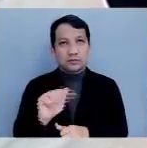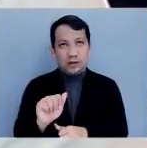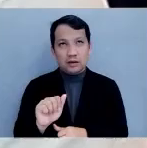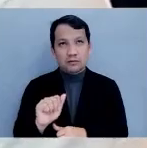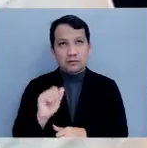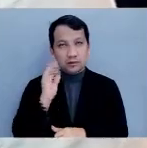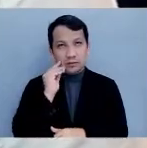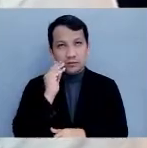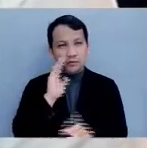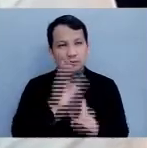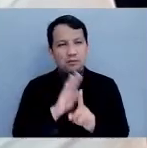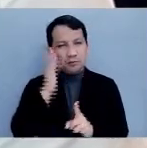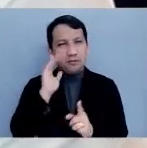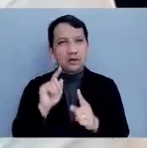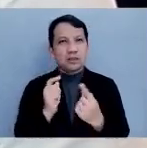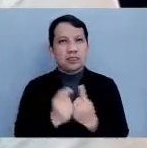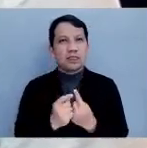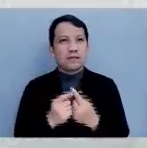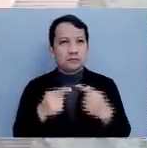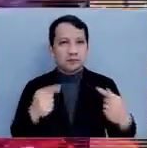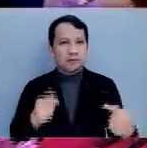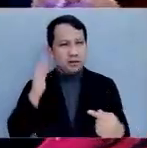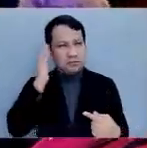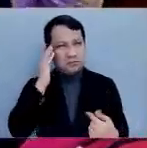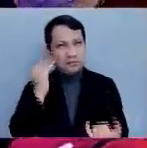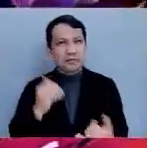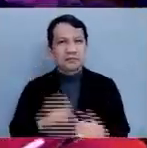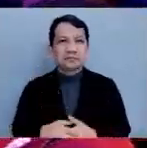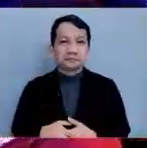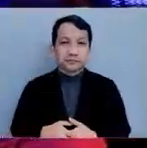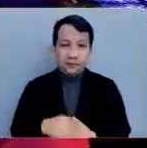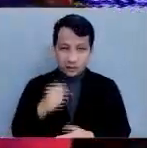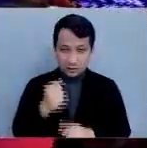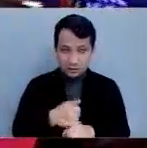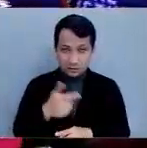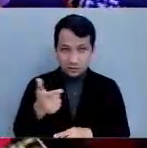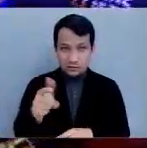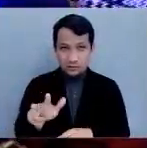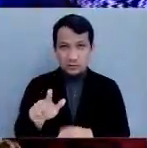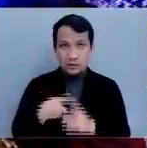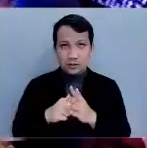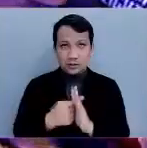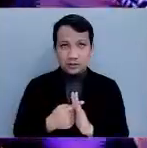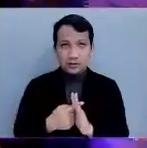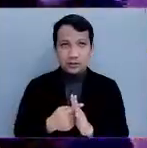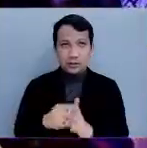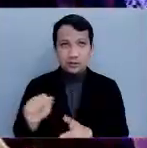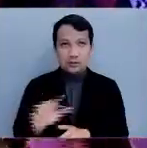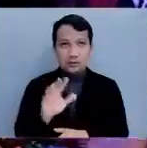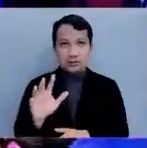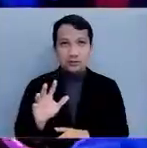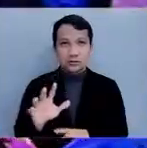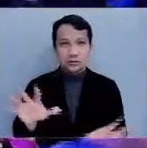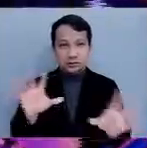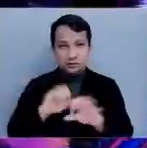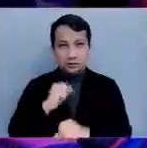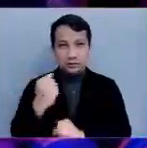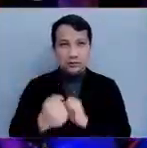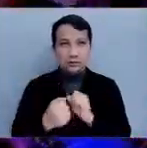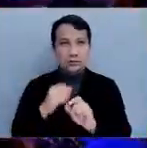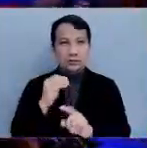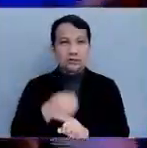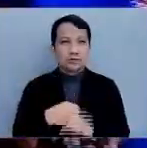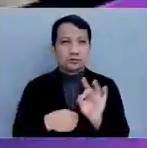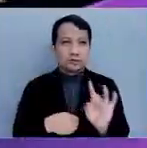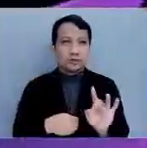mga kilala na rin po yung mga kalaban nun po. Sa September 23 na, magsisimula ang ASEAD at magtatagal hanggang October